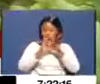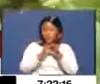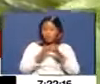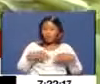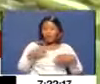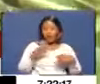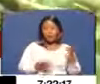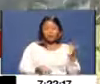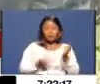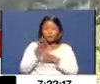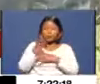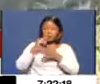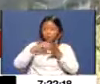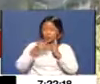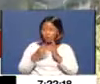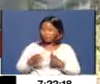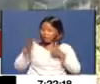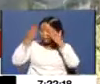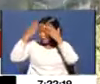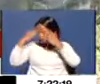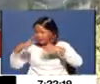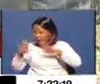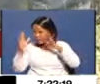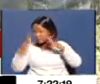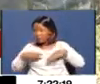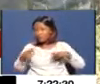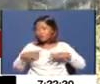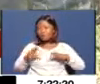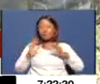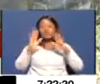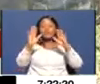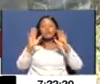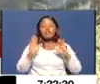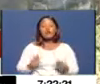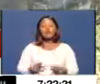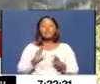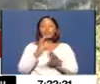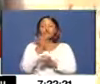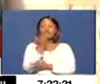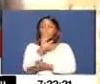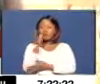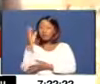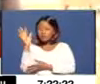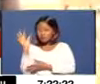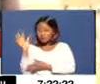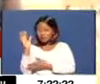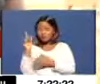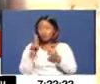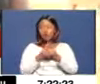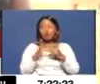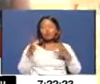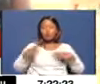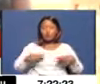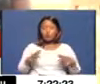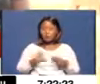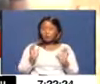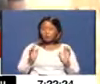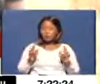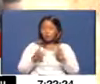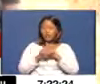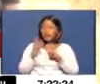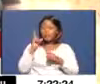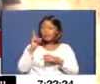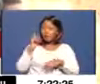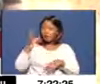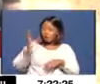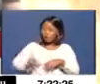kuhamasisha jamii juu ya umuhimu wa miti katika kuepusha maporomoko ya ardhi. Wakazi wa uzinduzi wa mradi huo, mawakili wa huduma wa